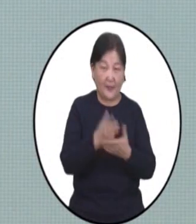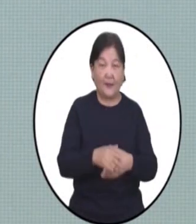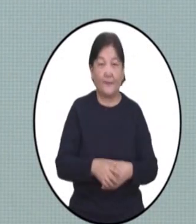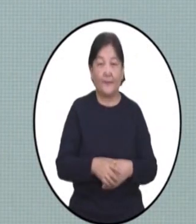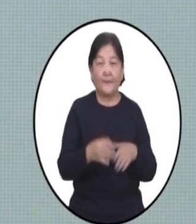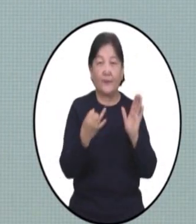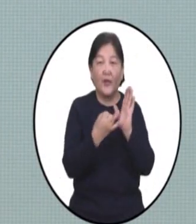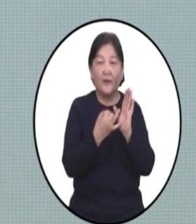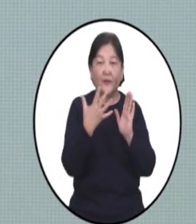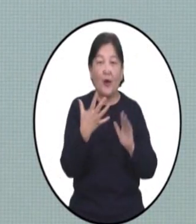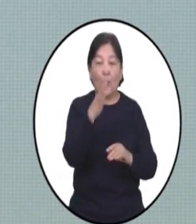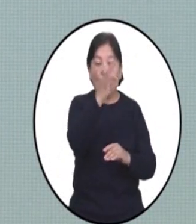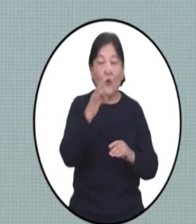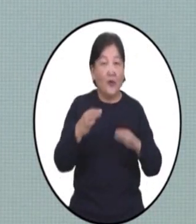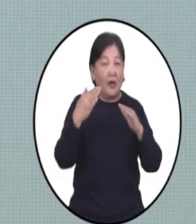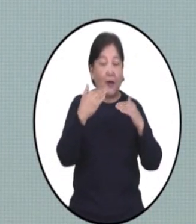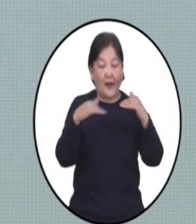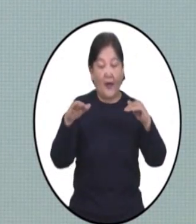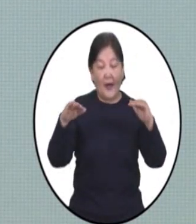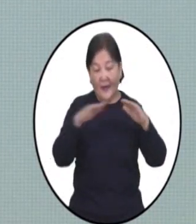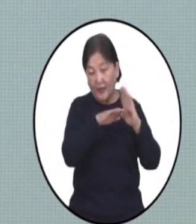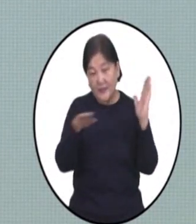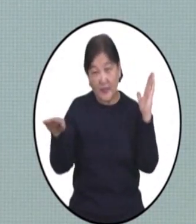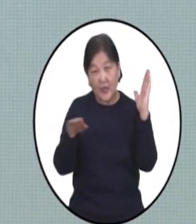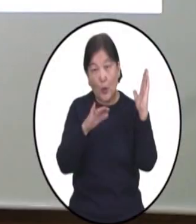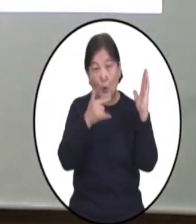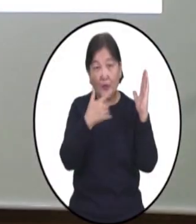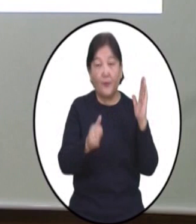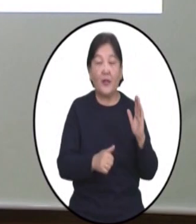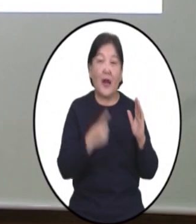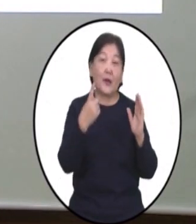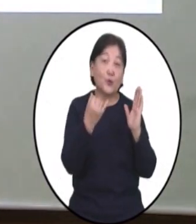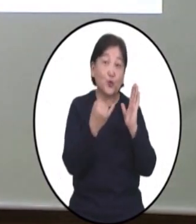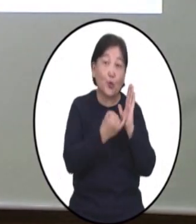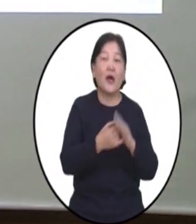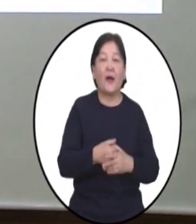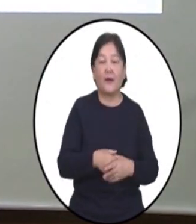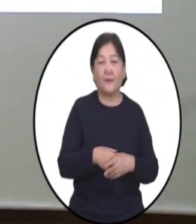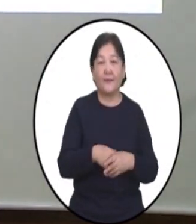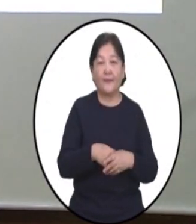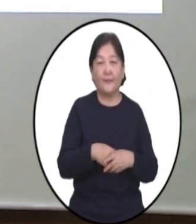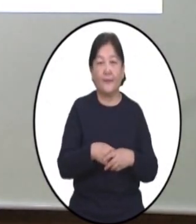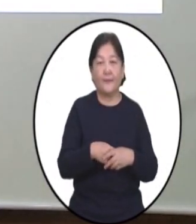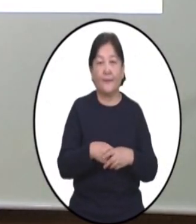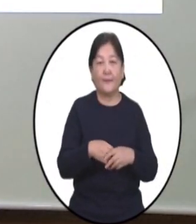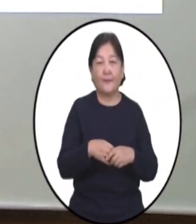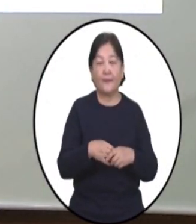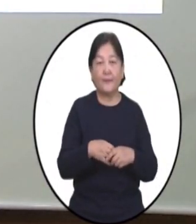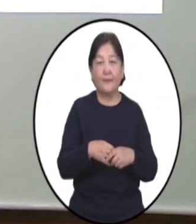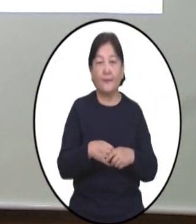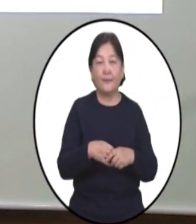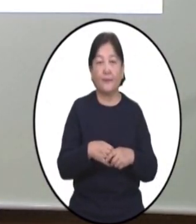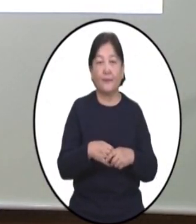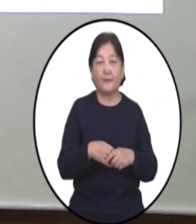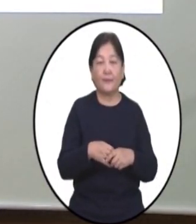75% харгалзах буюу 1/4 харгалзах утга нь бол 16 гэдэг утгыг яг илэрхийлж байна.